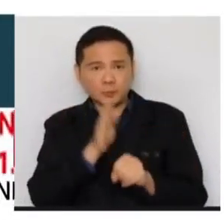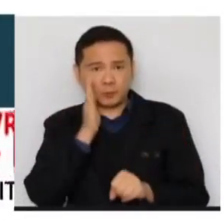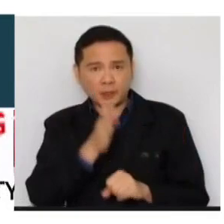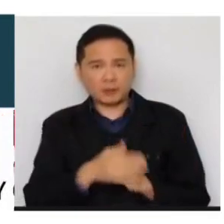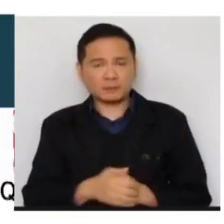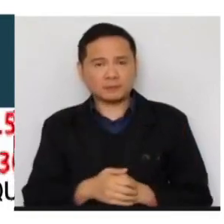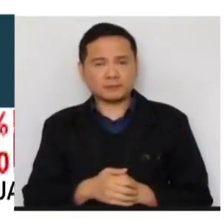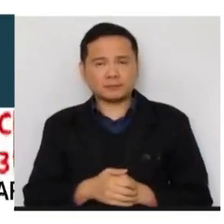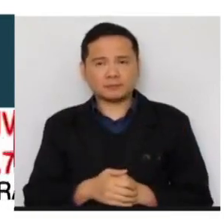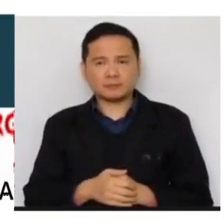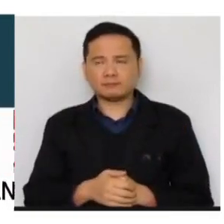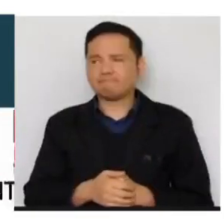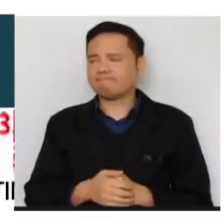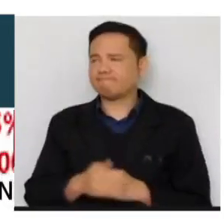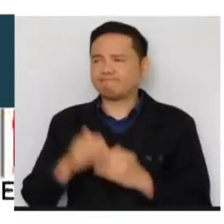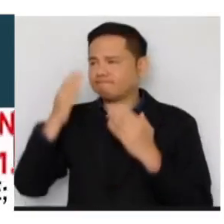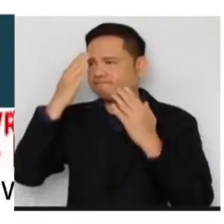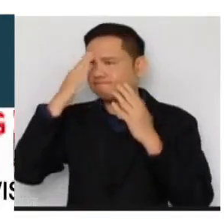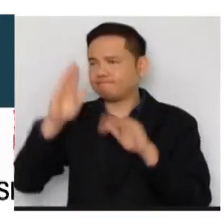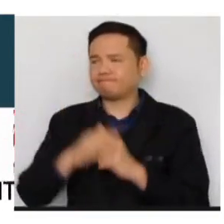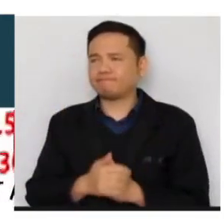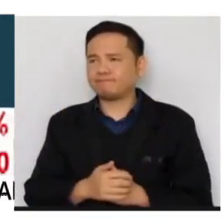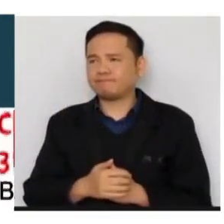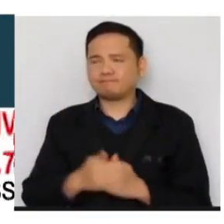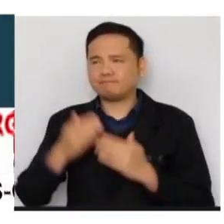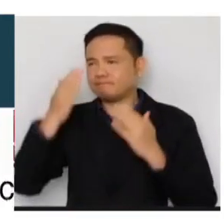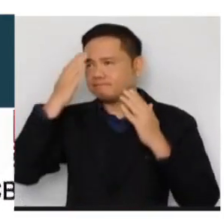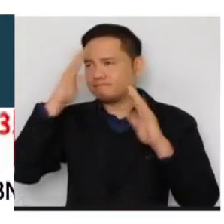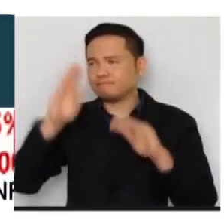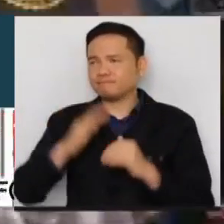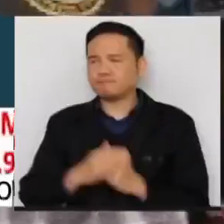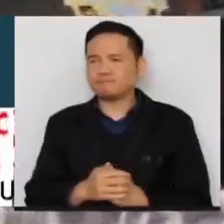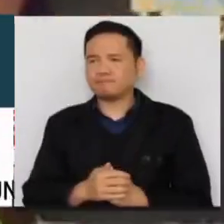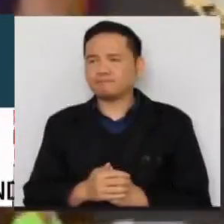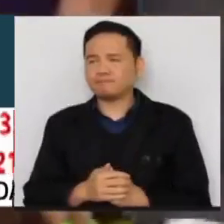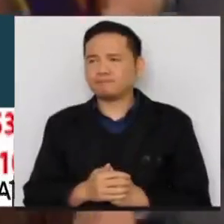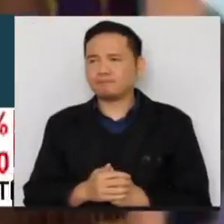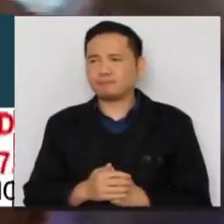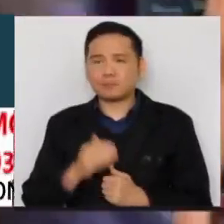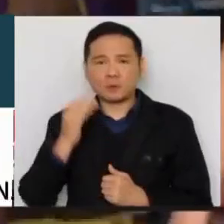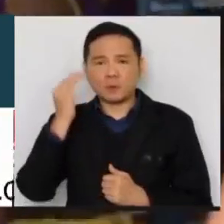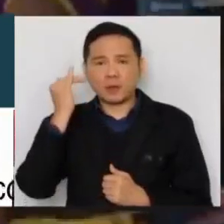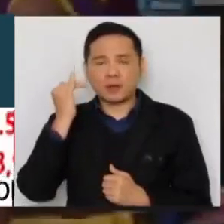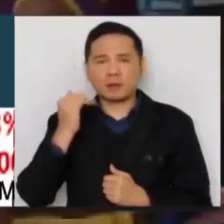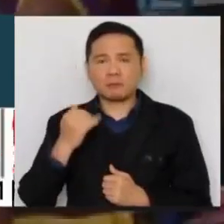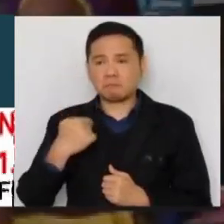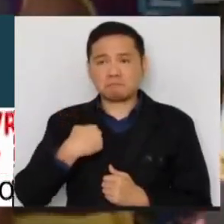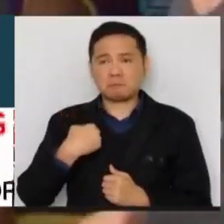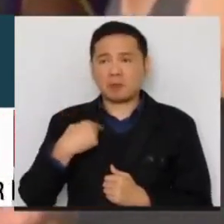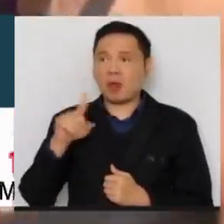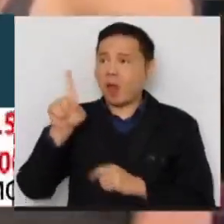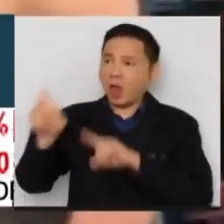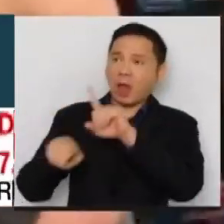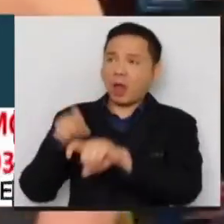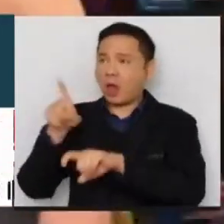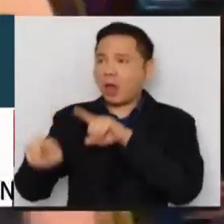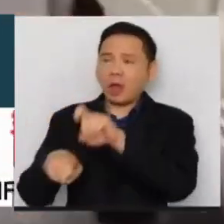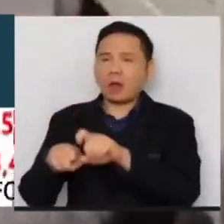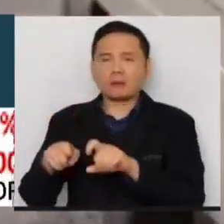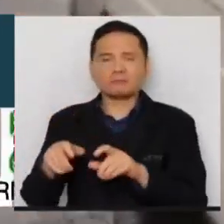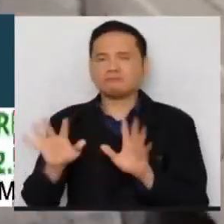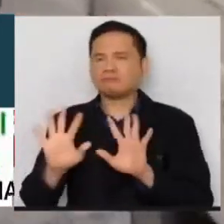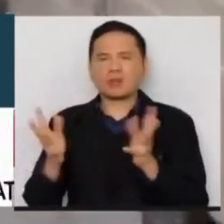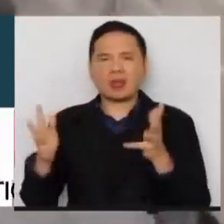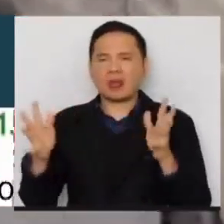na mo. I don't know, Carmina, kasi hindi naman kami tinatanong eh. Hindi naman kami tinatanong. Media lang